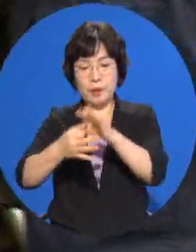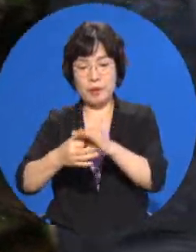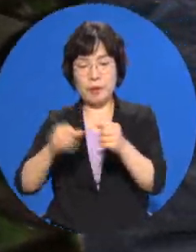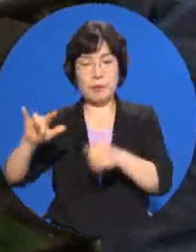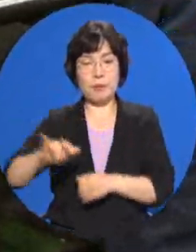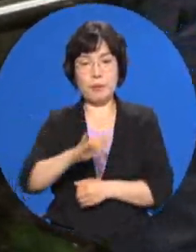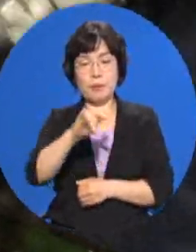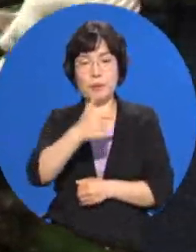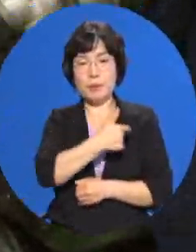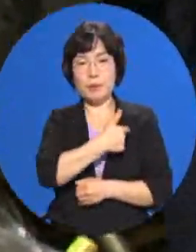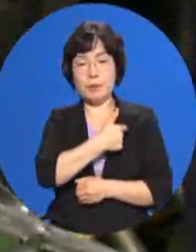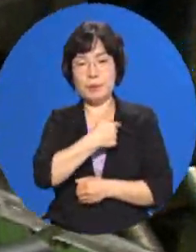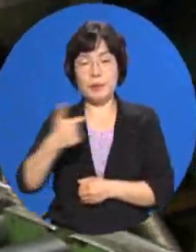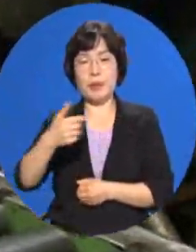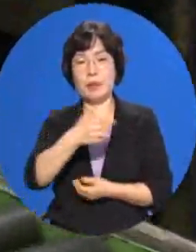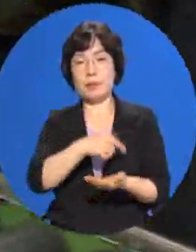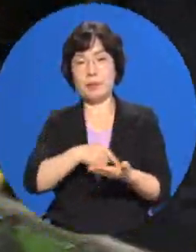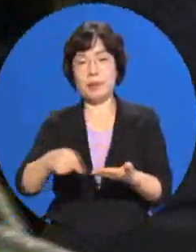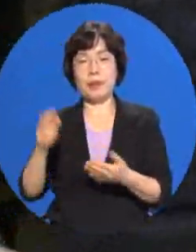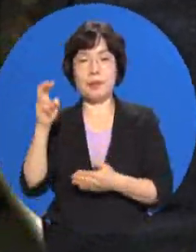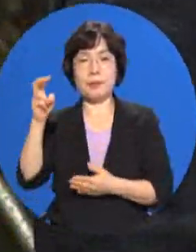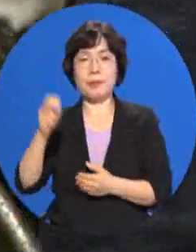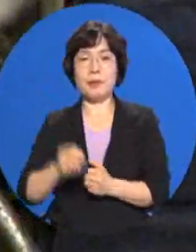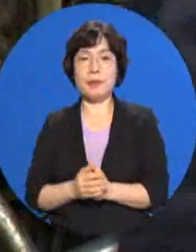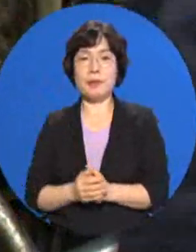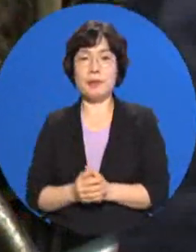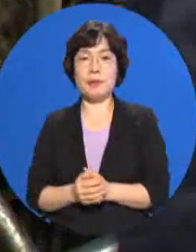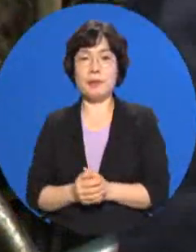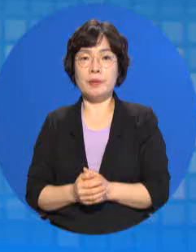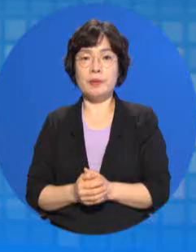위협받고 있습니다. MBC 뉴스 이재원입니다.